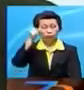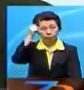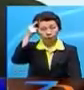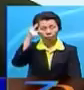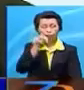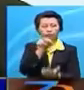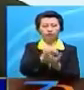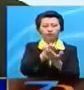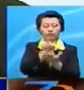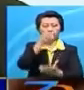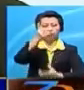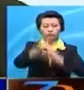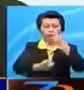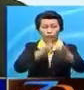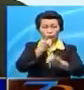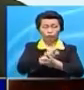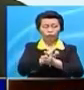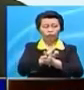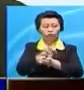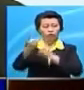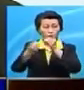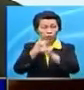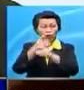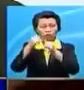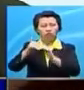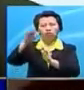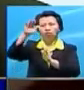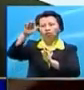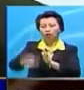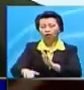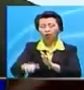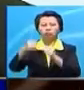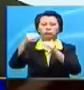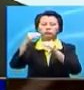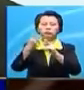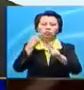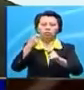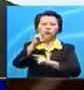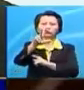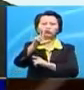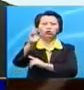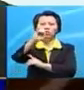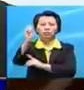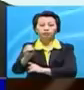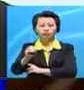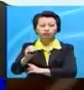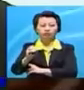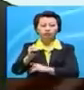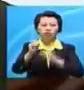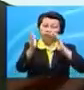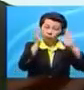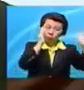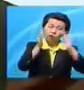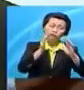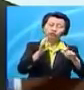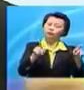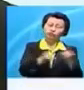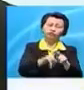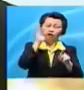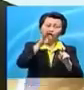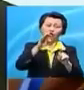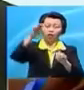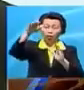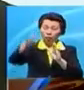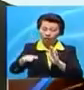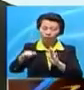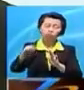ini is lower than 3%. Jadi berarti negara seperti Malaysia memang akan